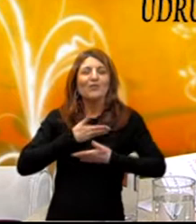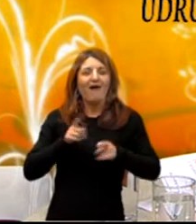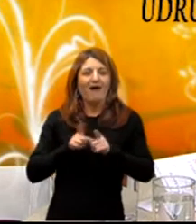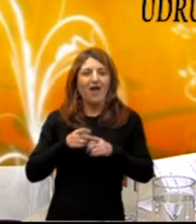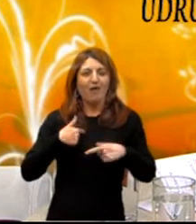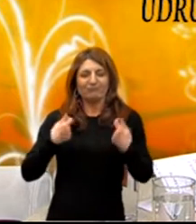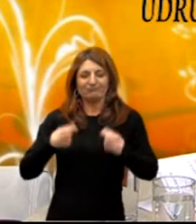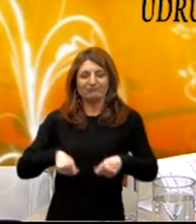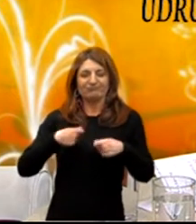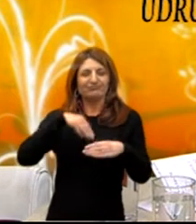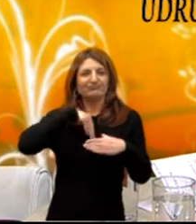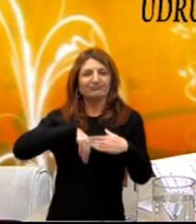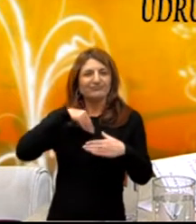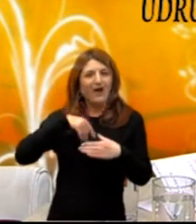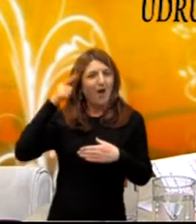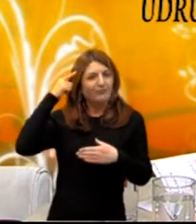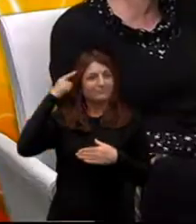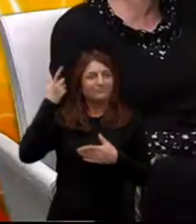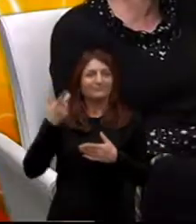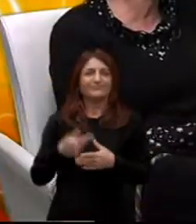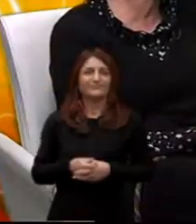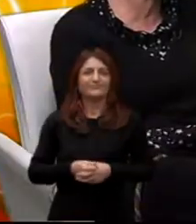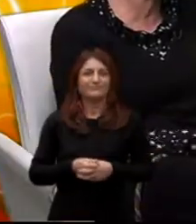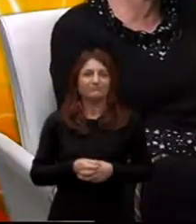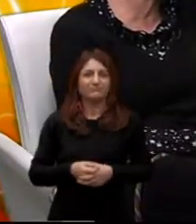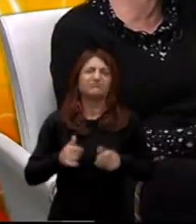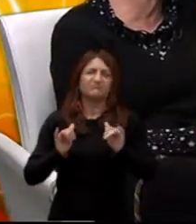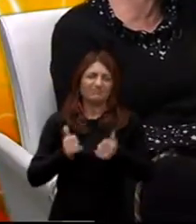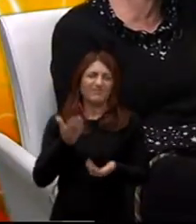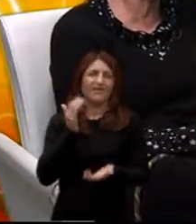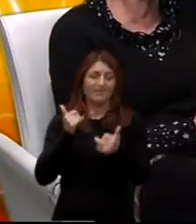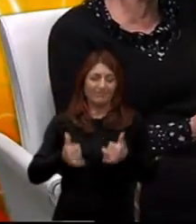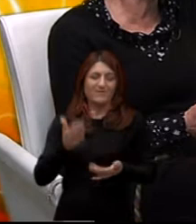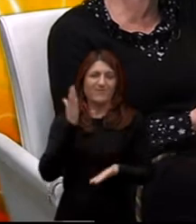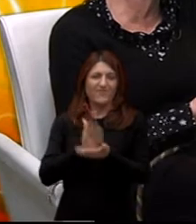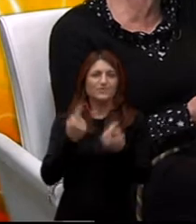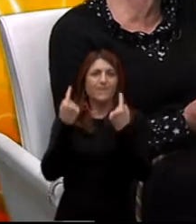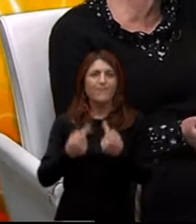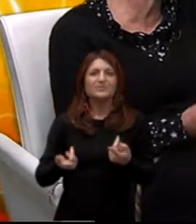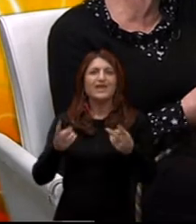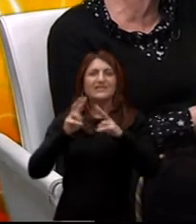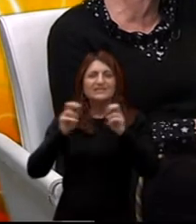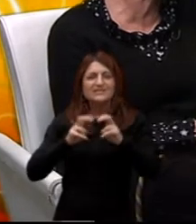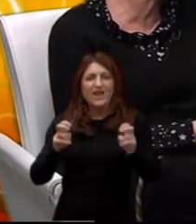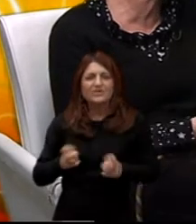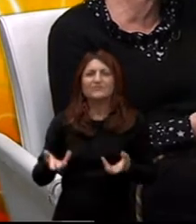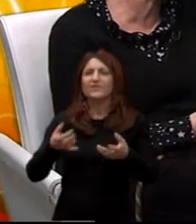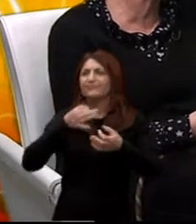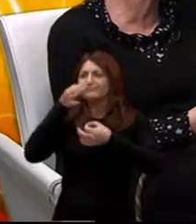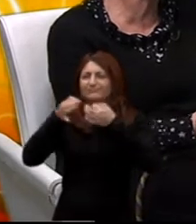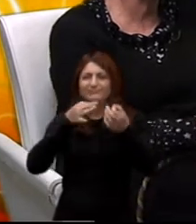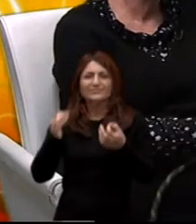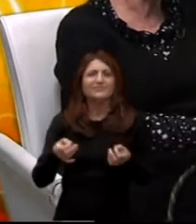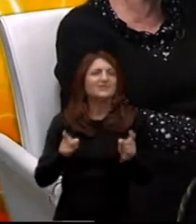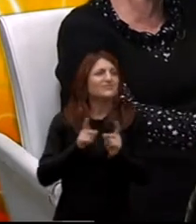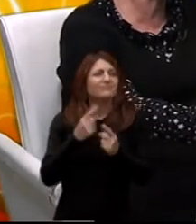sklop i svoj uopće osjećaj življenja. Ma naravno, danas već postoji istraživanja o tome gdje su određeni parametri se uspoređivali, reakcije kod ljudi